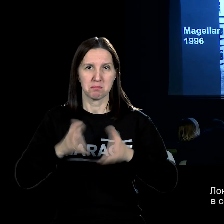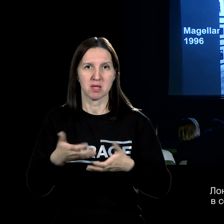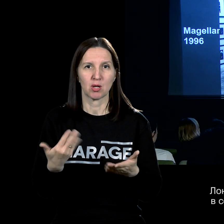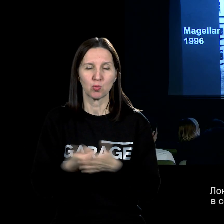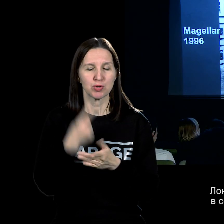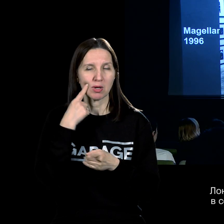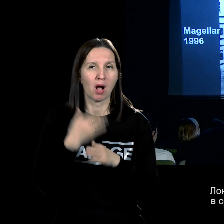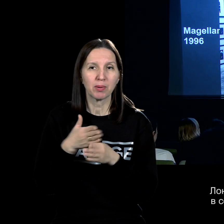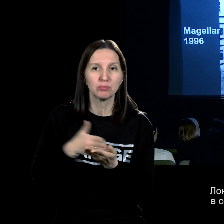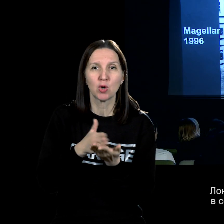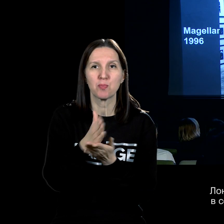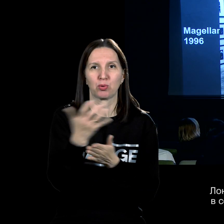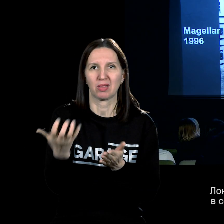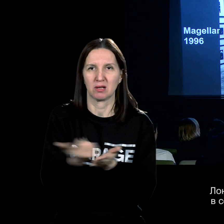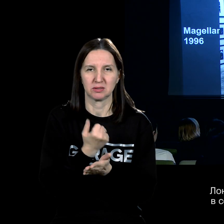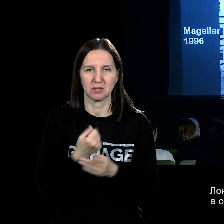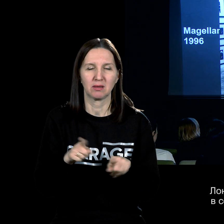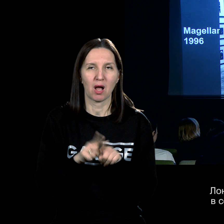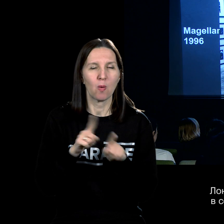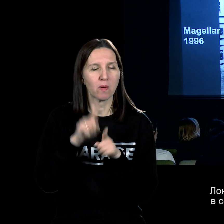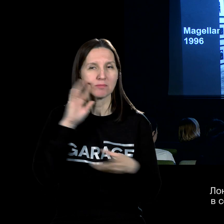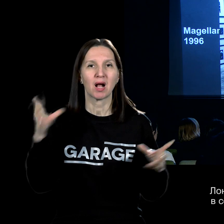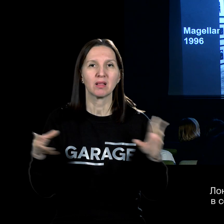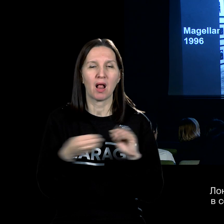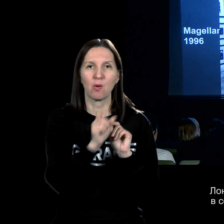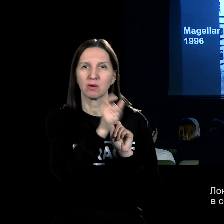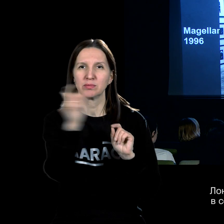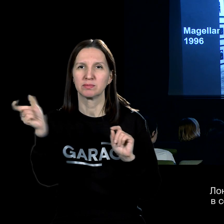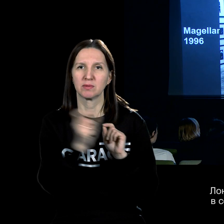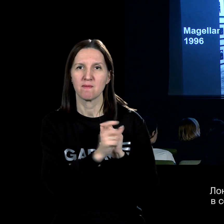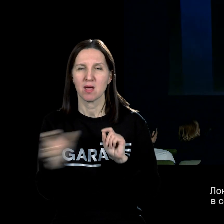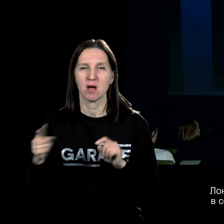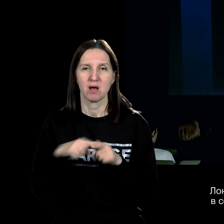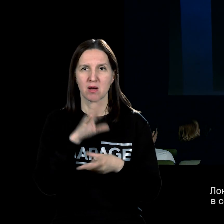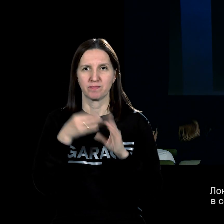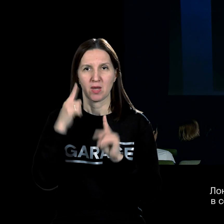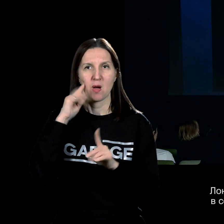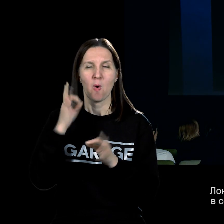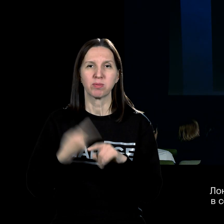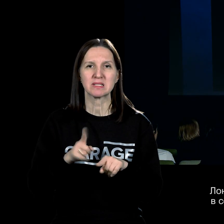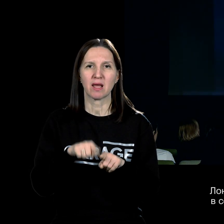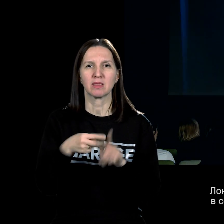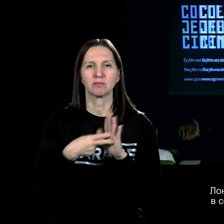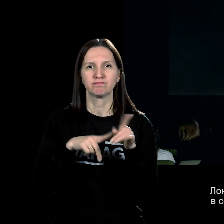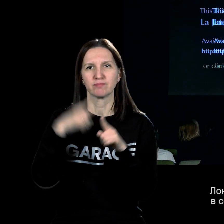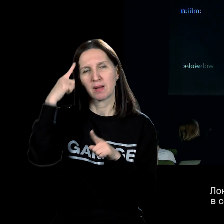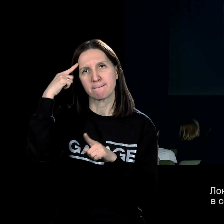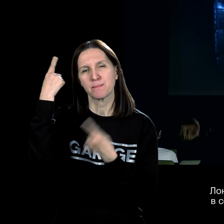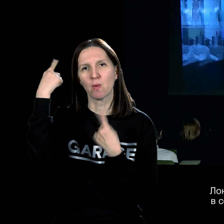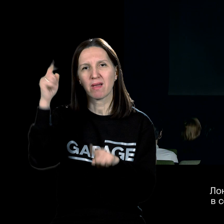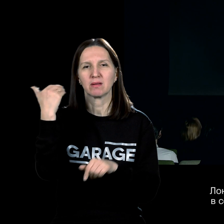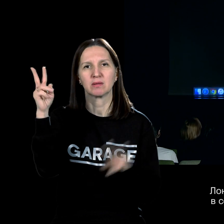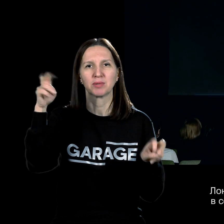какую-то путеводную нить. Вот такой каталог всех возможных образов. Это проект «Магеллан». Покажите следующее это видео, которое у